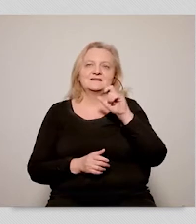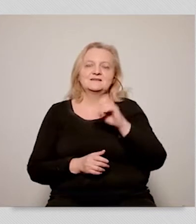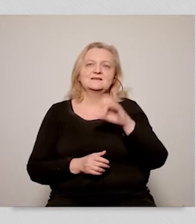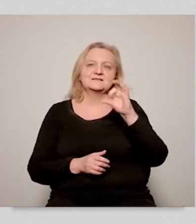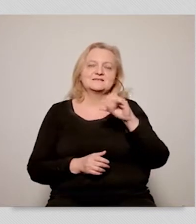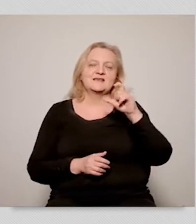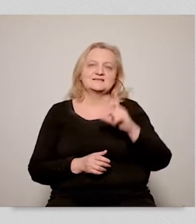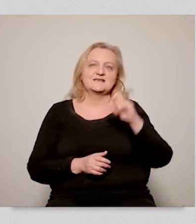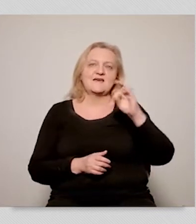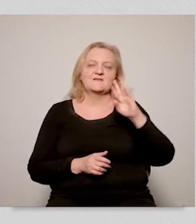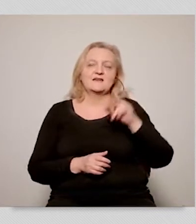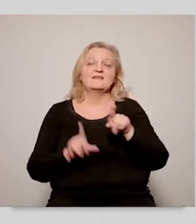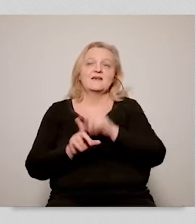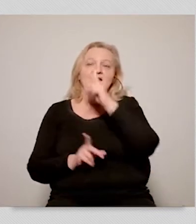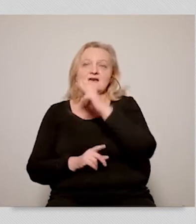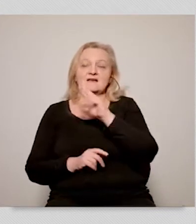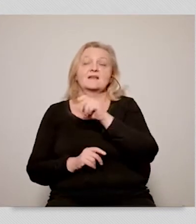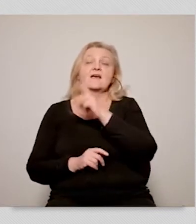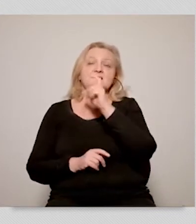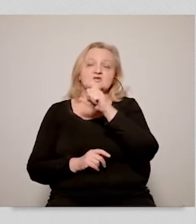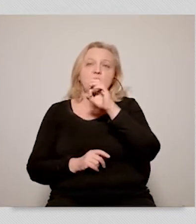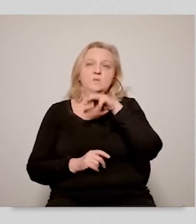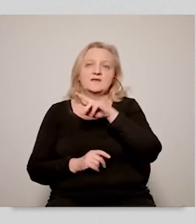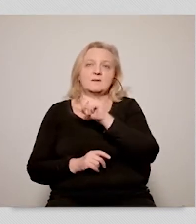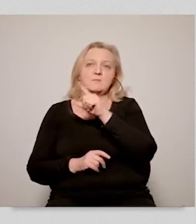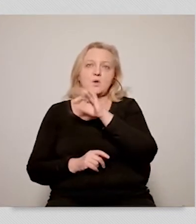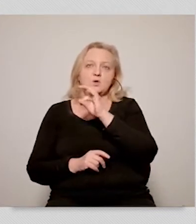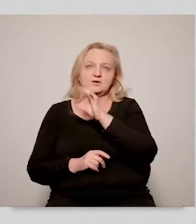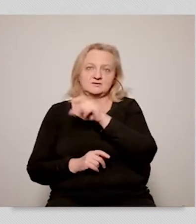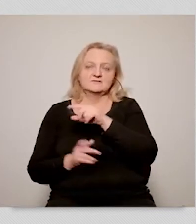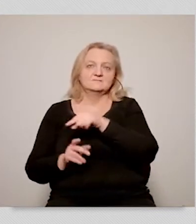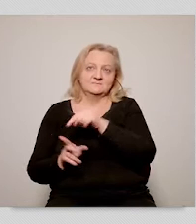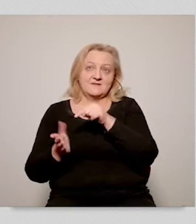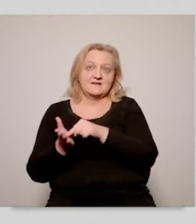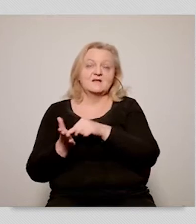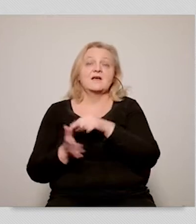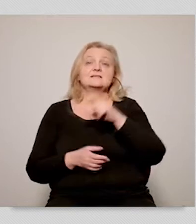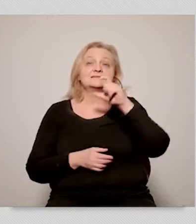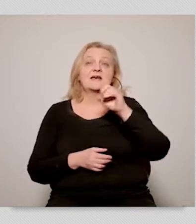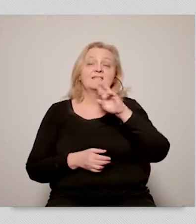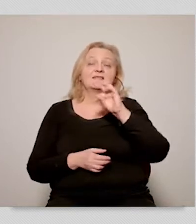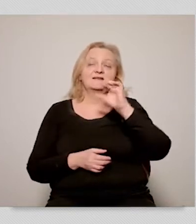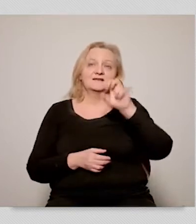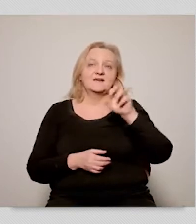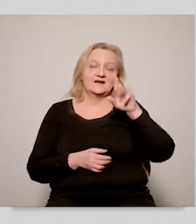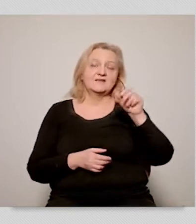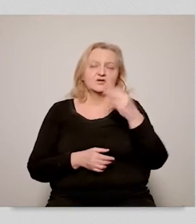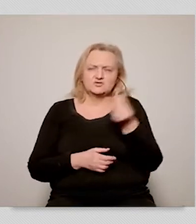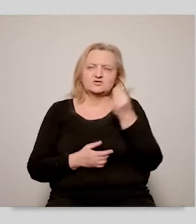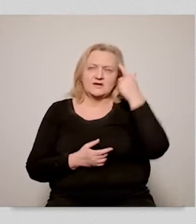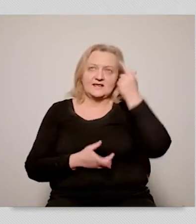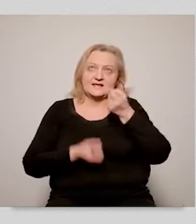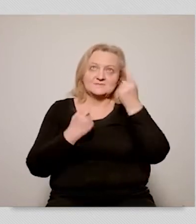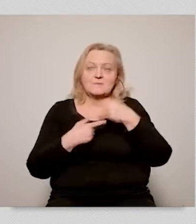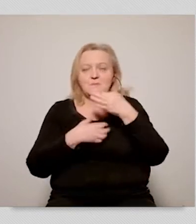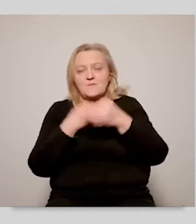Katrin i Counterpoint-u za współorganizację tego wydarzenia, ale dla Katrin jeszcze za inspirację w tym właśnie